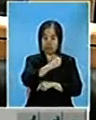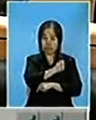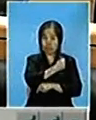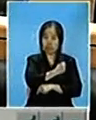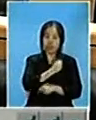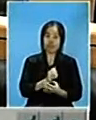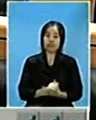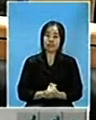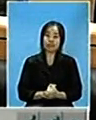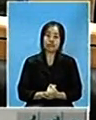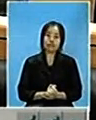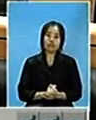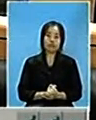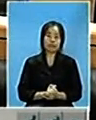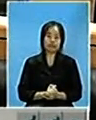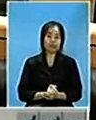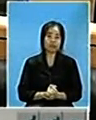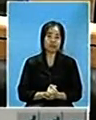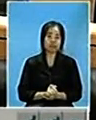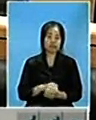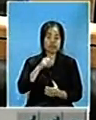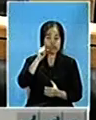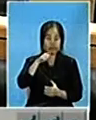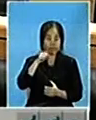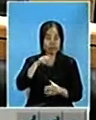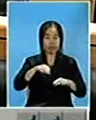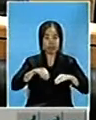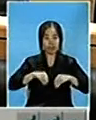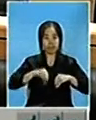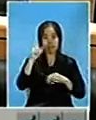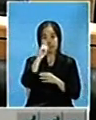องก็ต้องยอมรับความจริงท่านประธานครับว่า